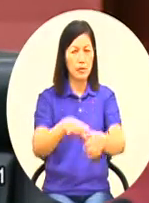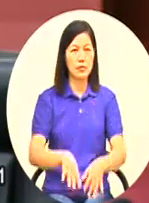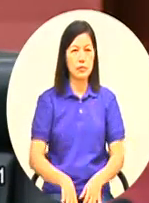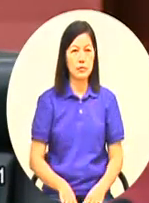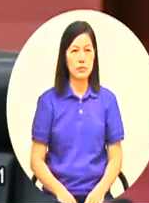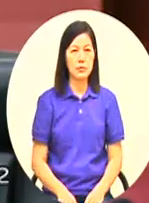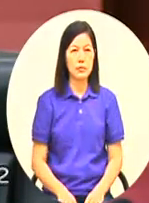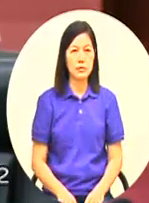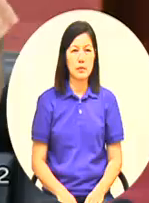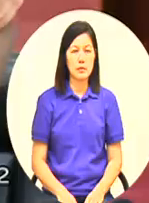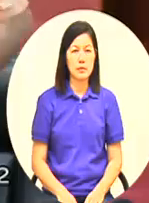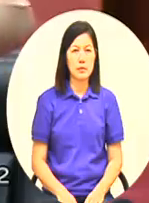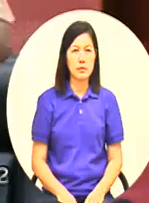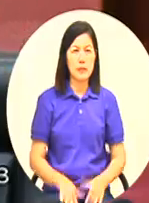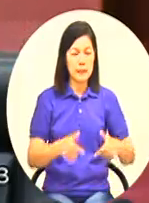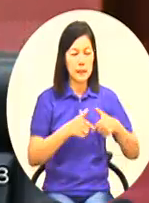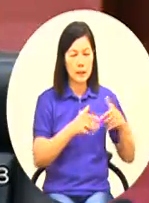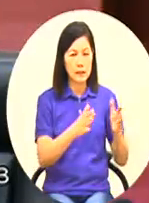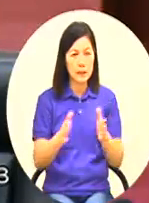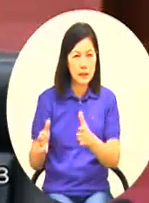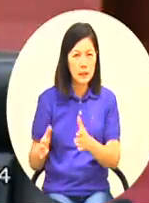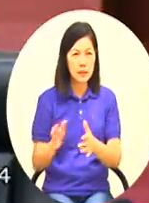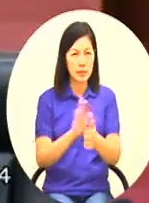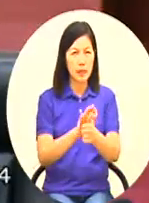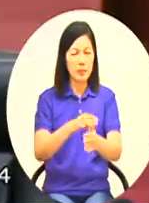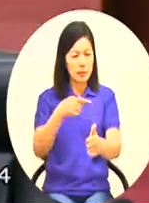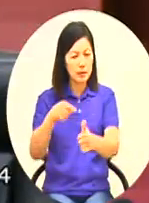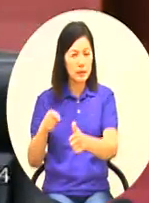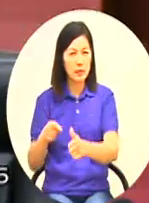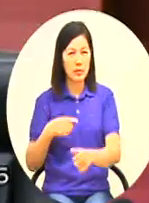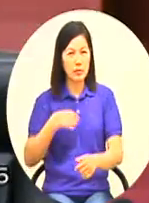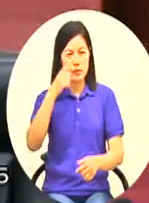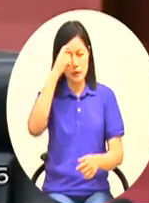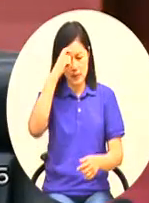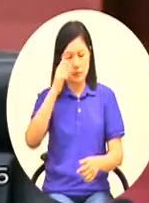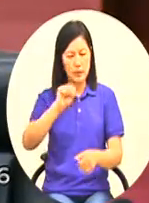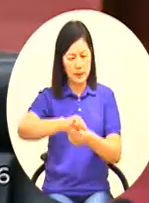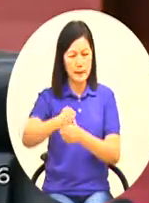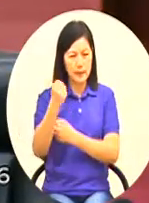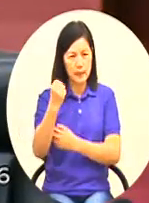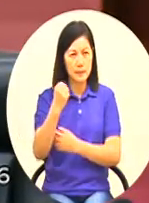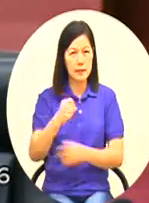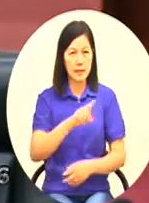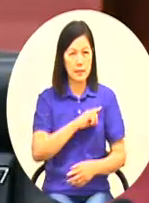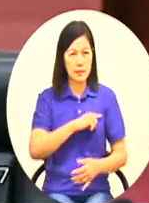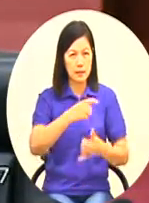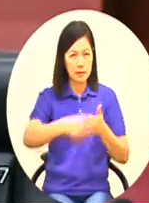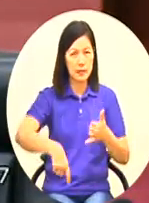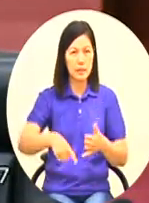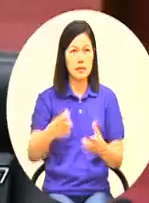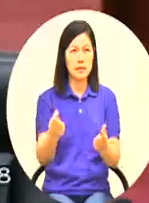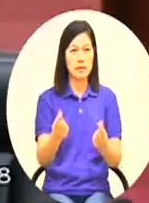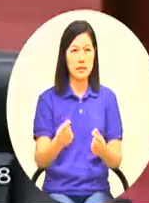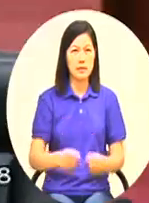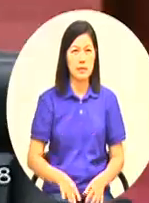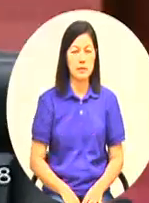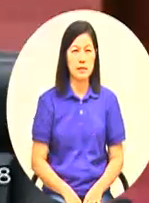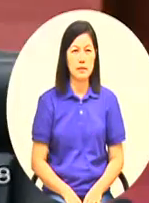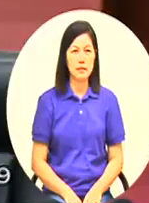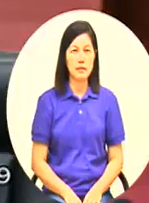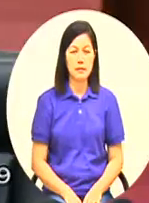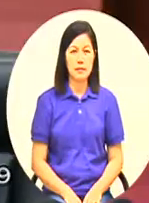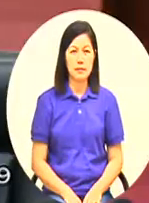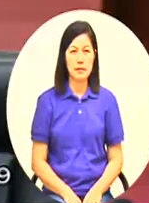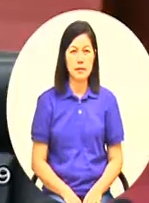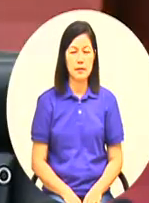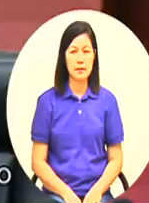的就是讲，在心理、在心理面会被辅导，对不对？哦，我希望你这边再加强一下，包括你自己也是一样。咱公司的，我今